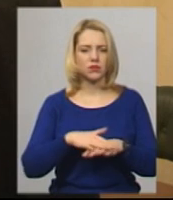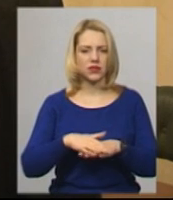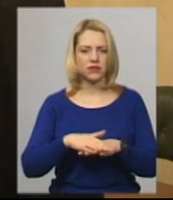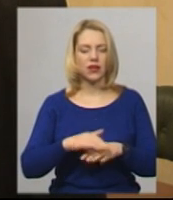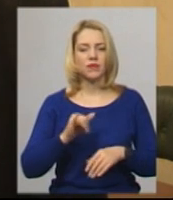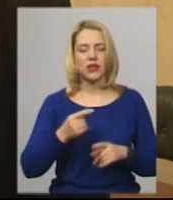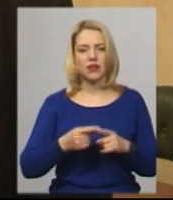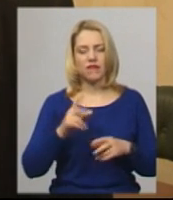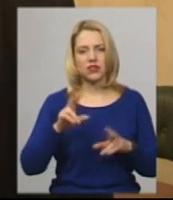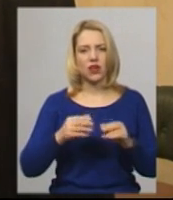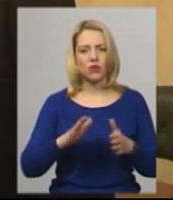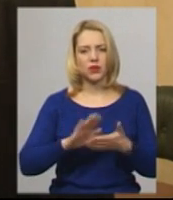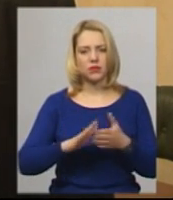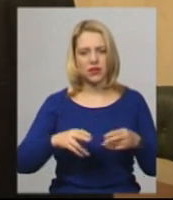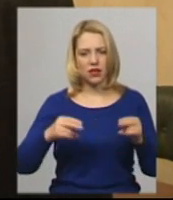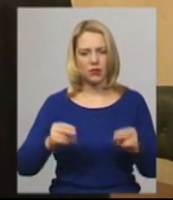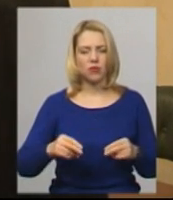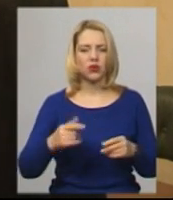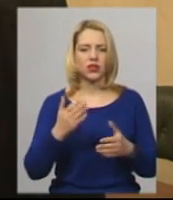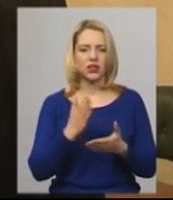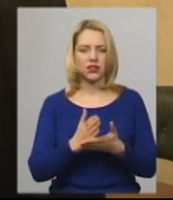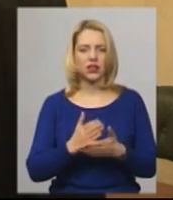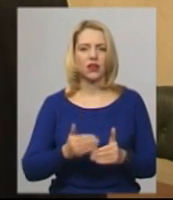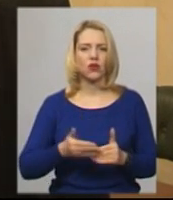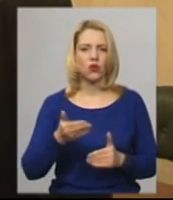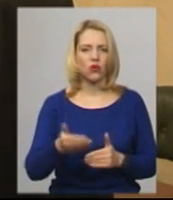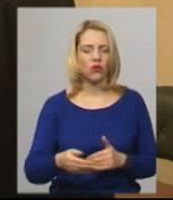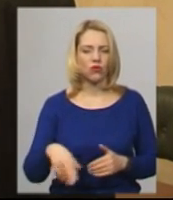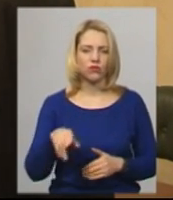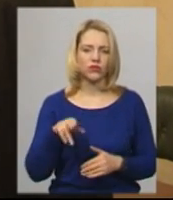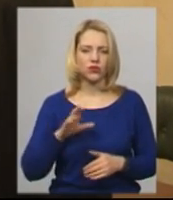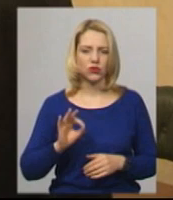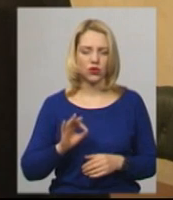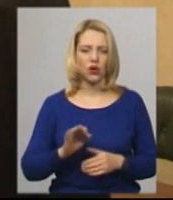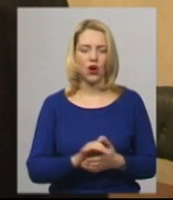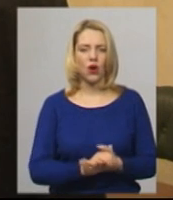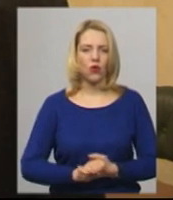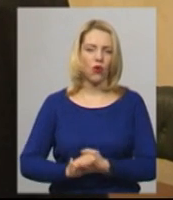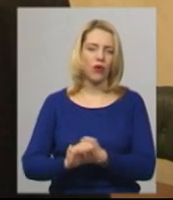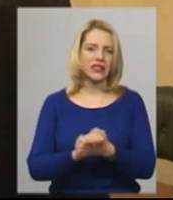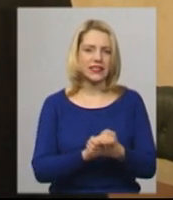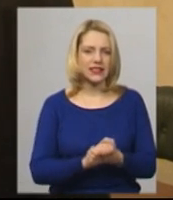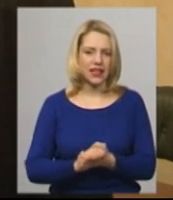такого меморандуму є певним кроком до коаліцизації